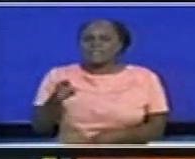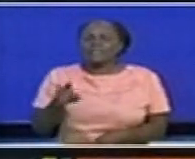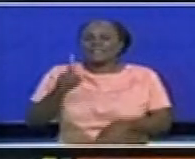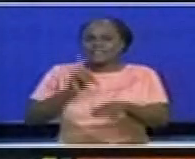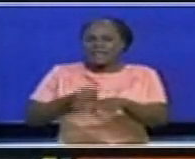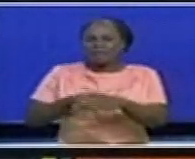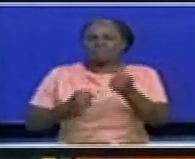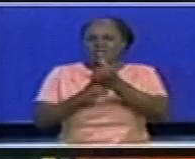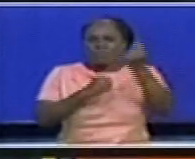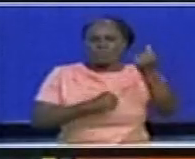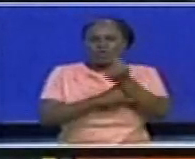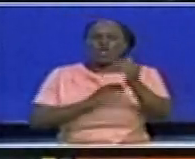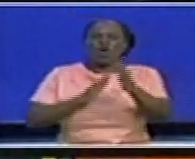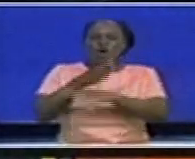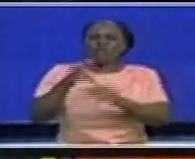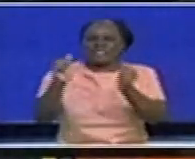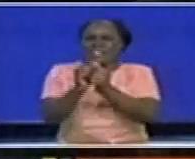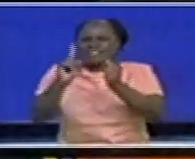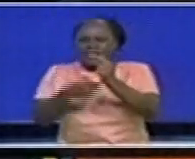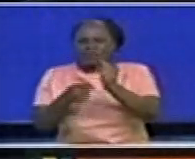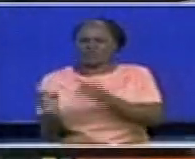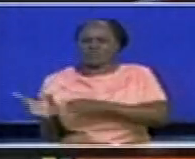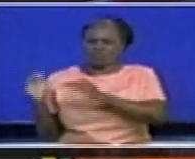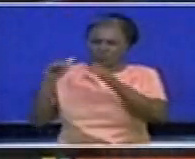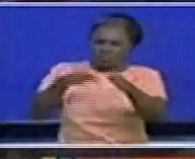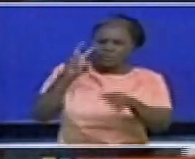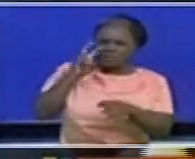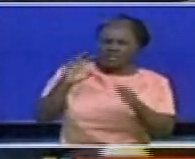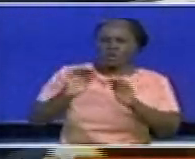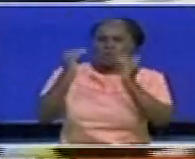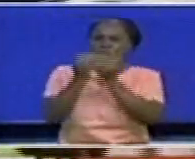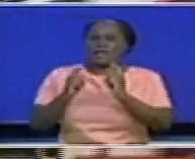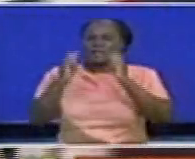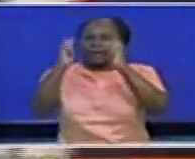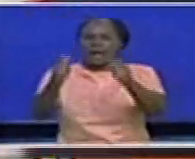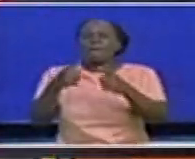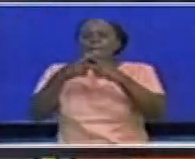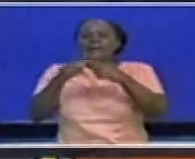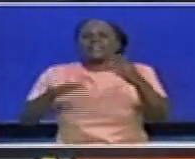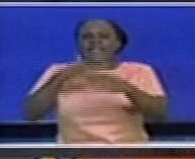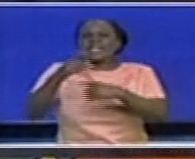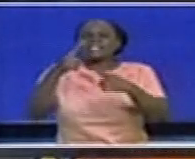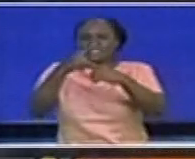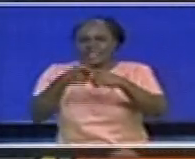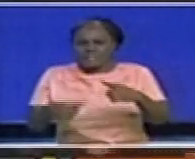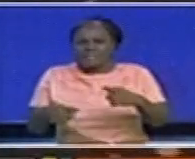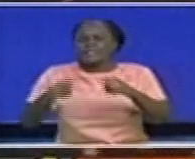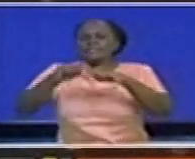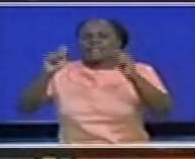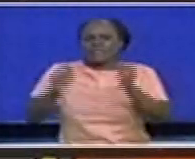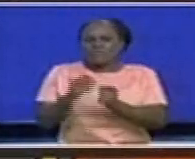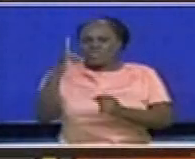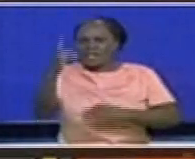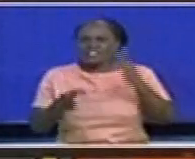ya mashabiki zaidi ya 10,000 kujitokeza na kutazama kombe la dunia, lakini sasa mwaka ujao ni zamu ya timu